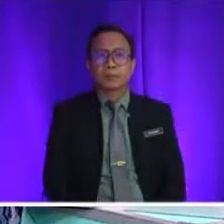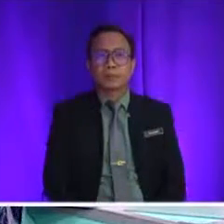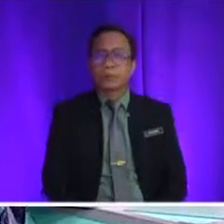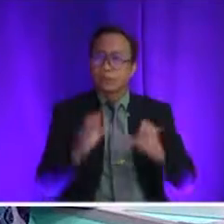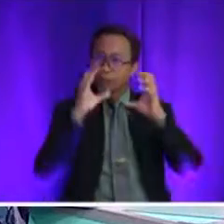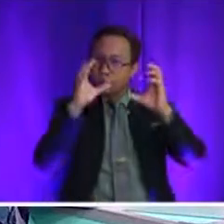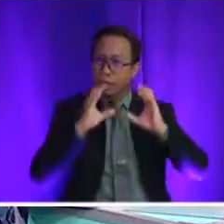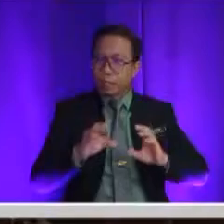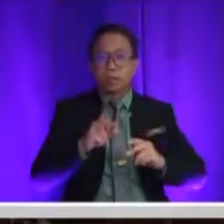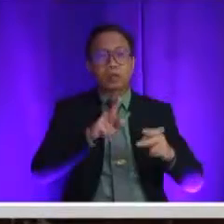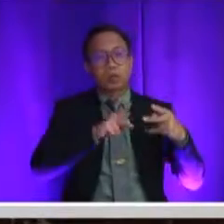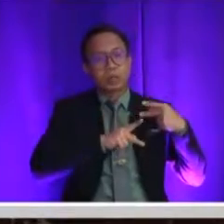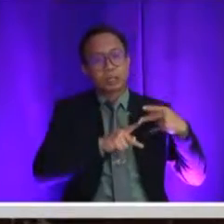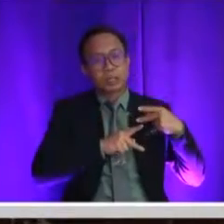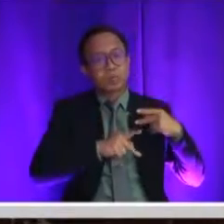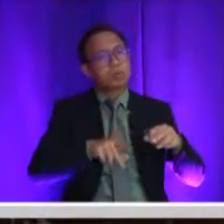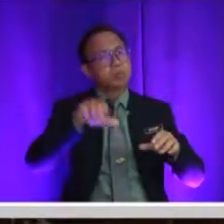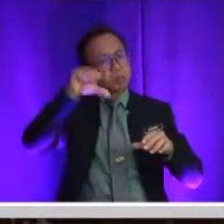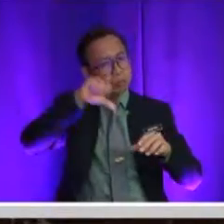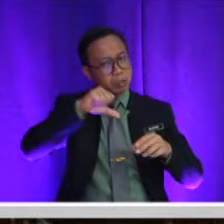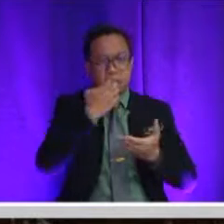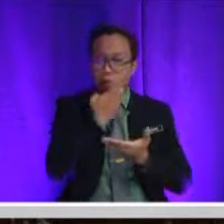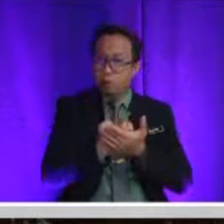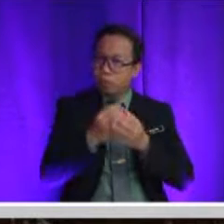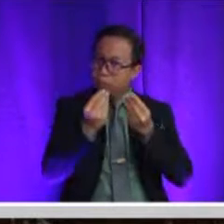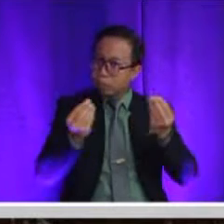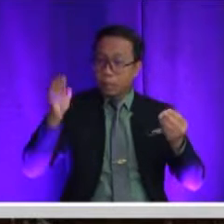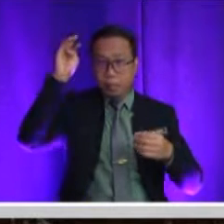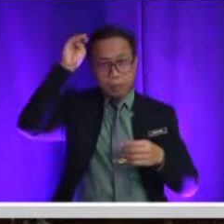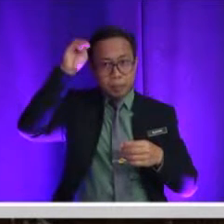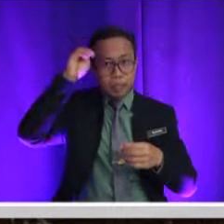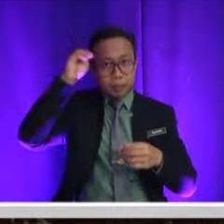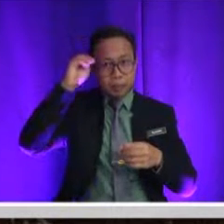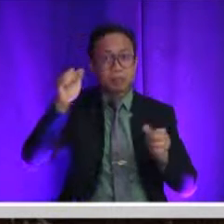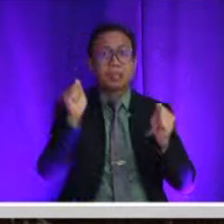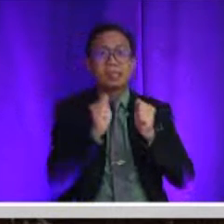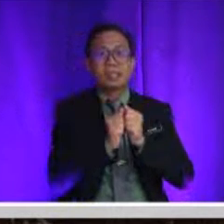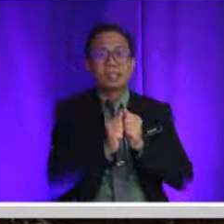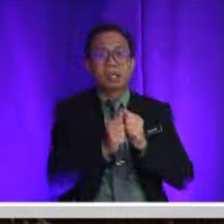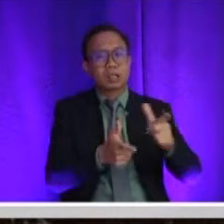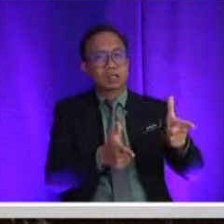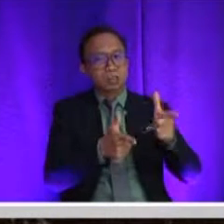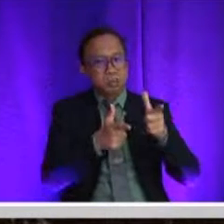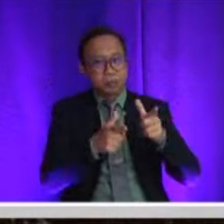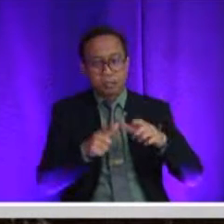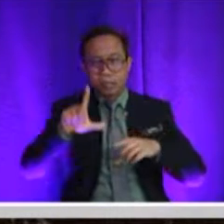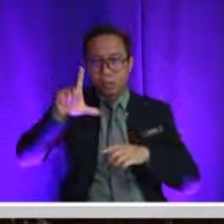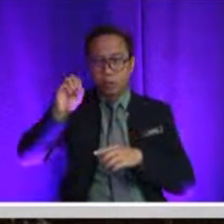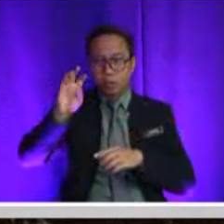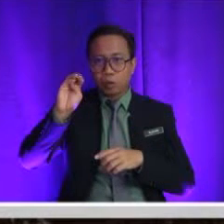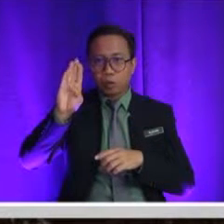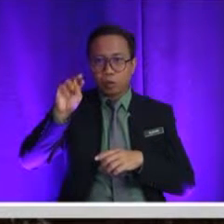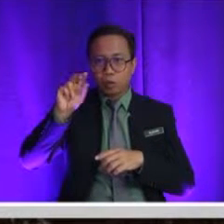kecap.com ini melumpuhkan economy Tanah Melayu adalah dengan menyerang dong bijih timah